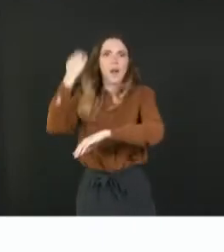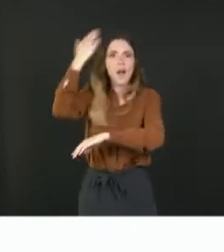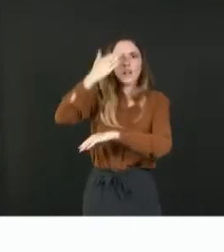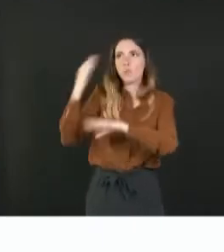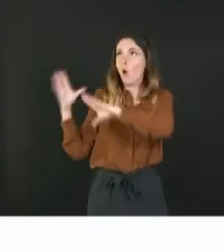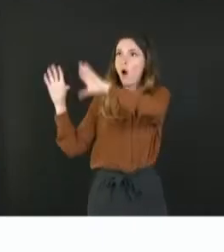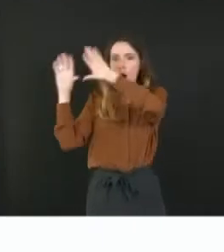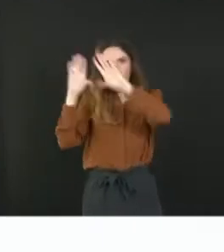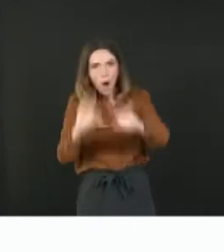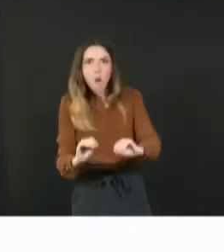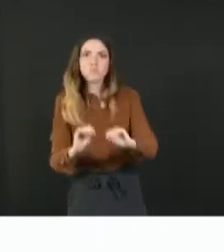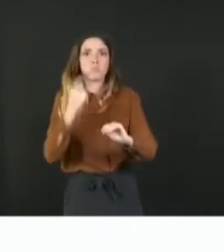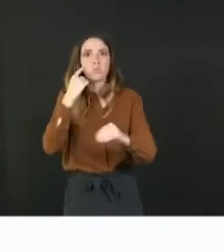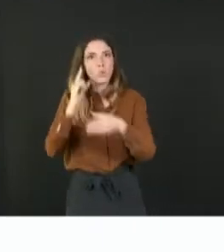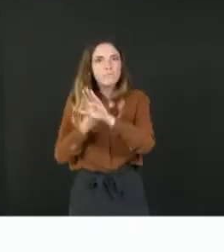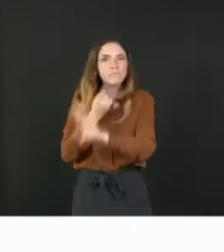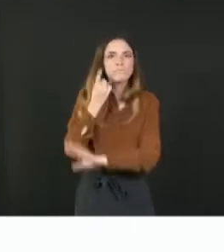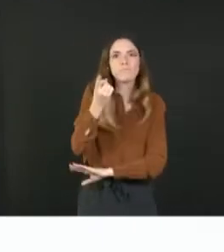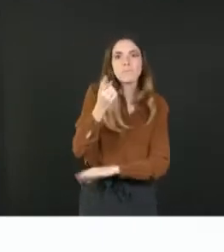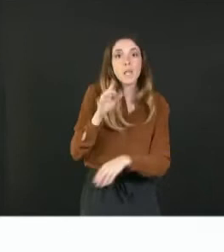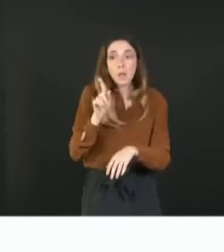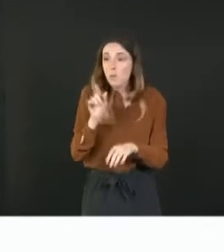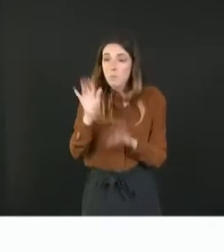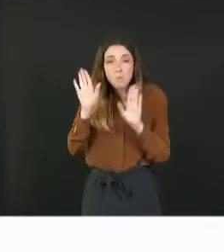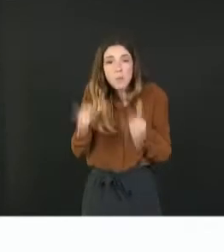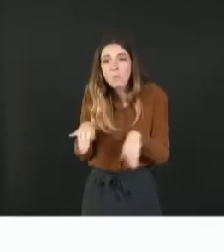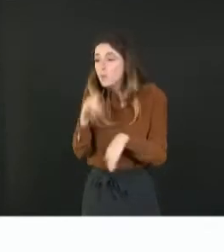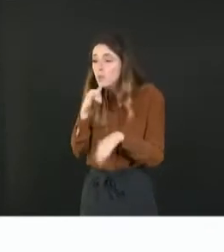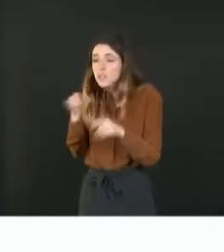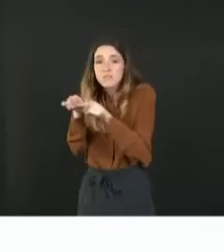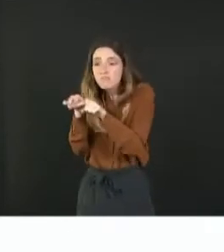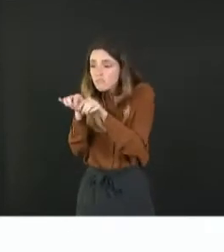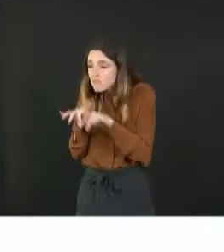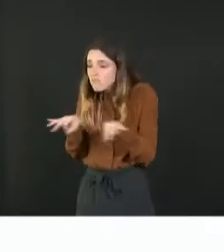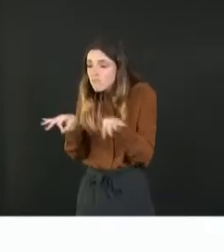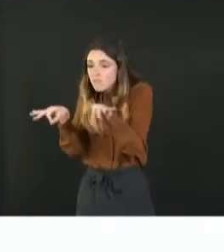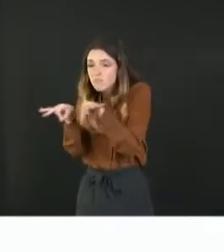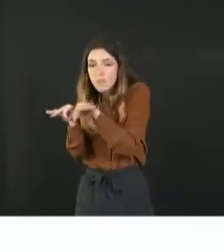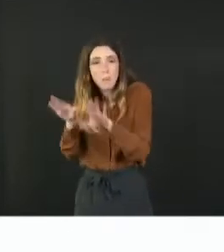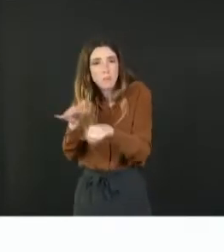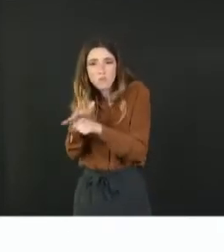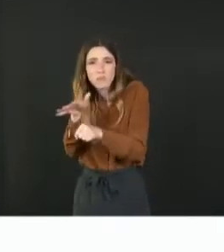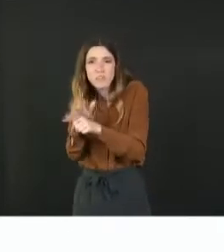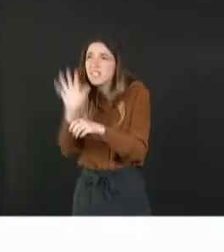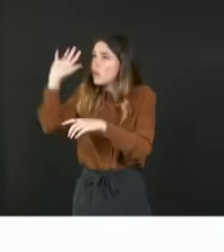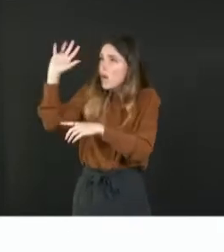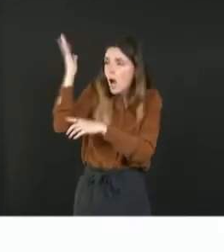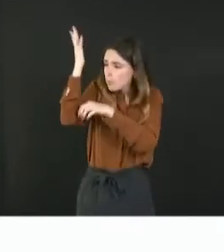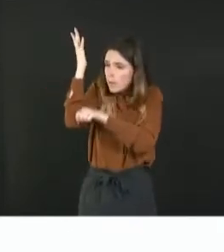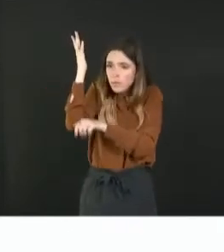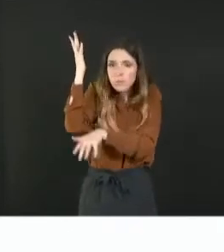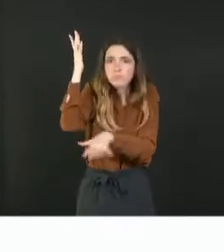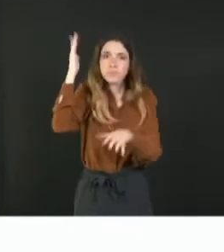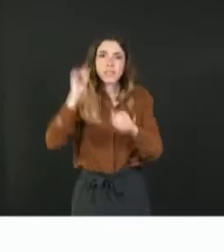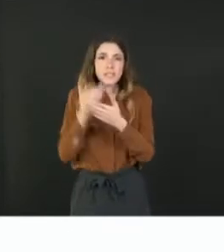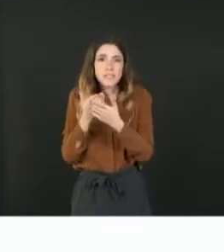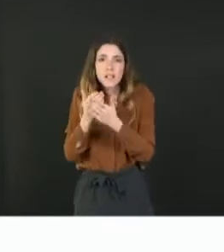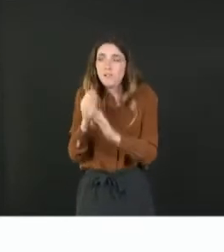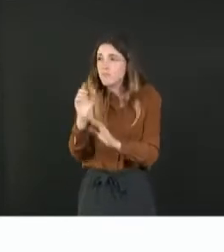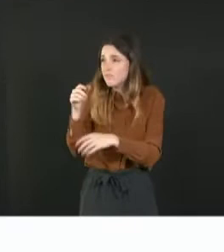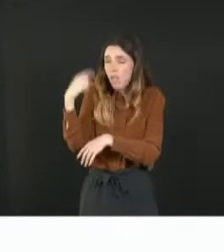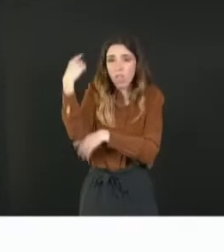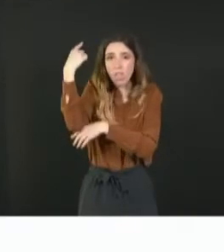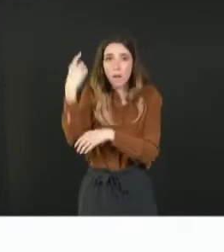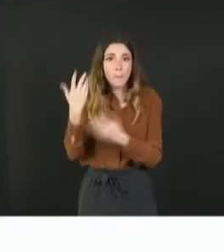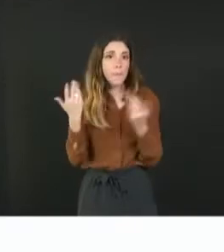capable de se maintenir. Évidemment, tous les petits espaces comptent. Un hectare, même un pied d'arbre, etc. Tout ça va compter. Mais la